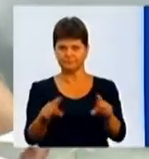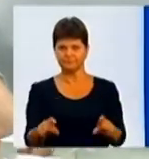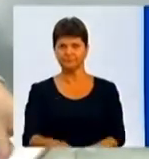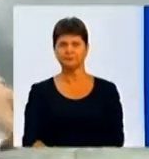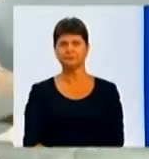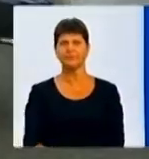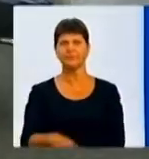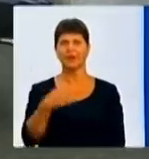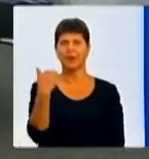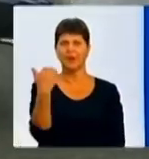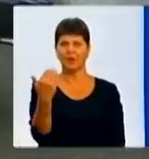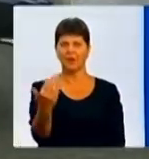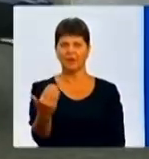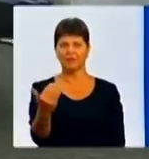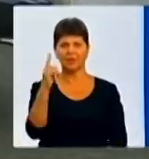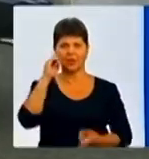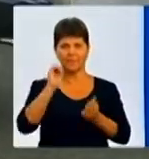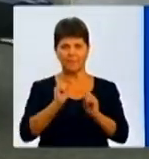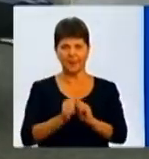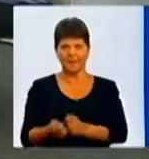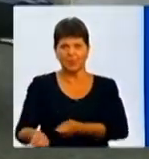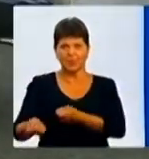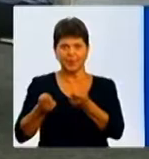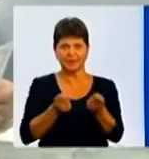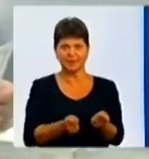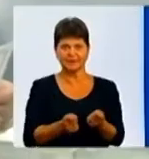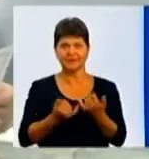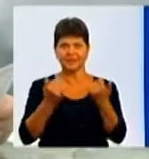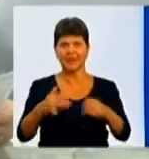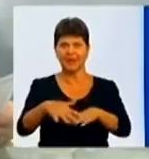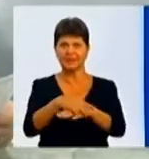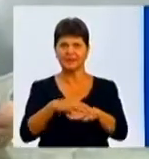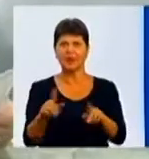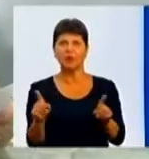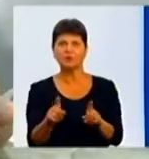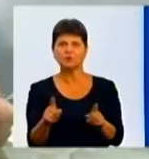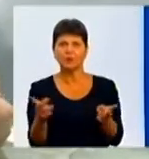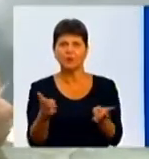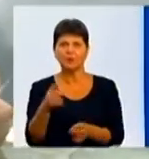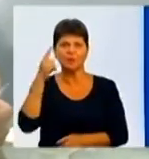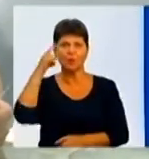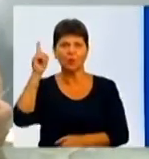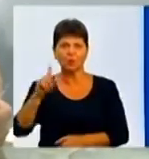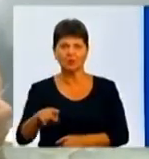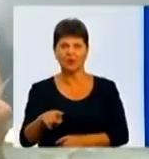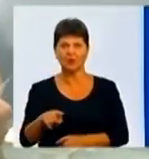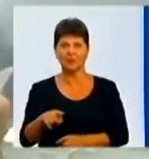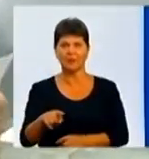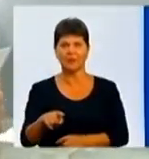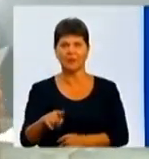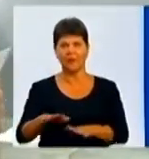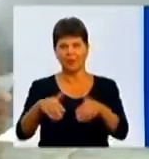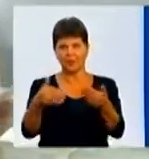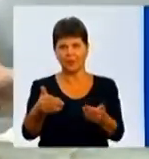Ви принесли таку гарну пам'ятку для населення. Що б потрібно знати, щоб не отруїтись дикорослими грибами? Пропоную на завершення